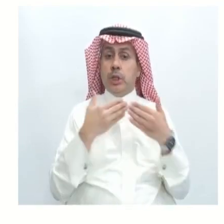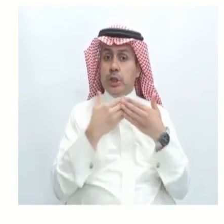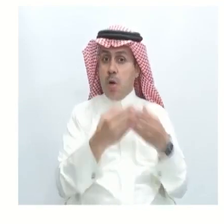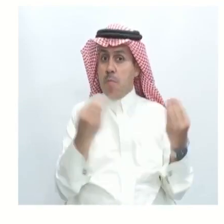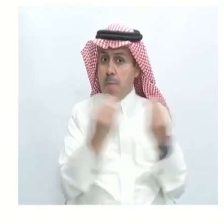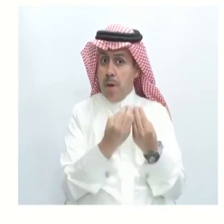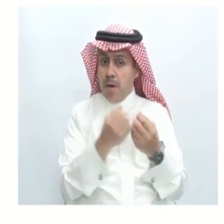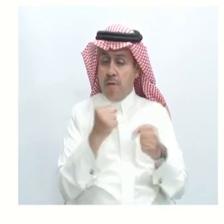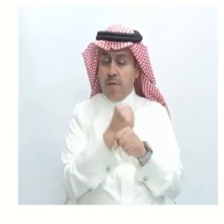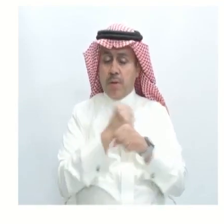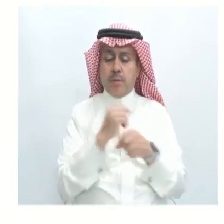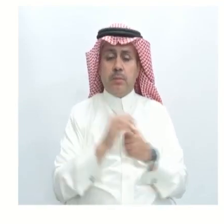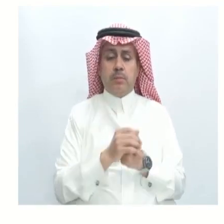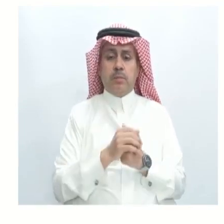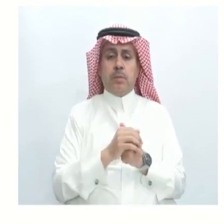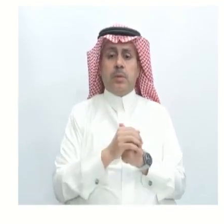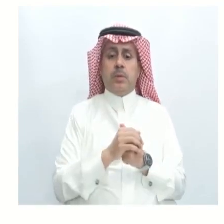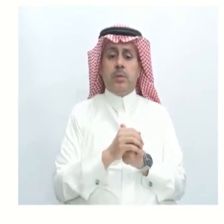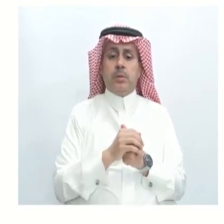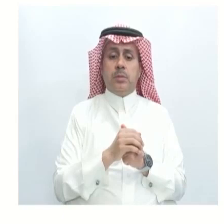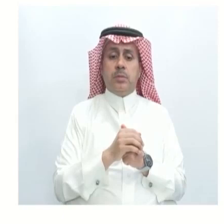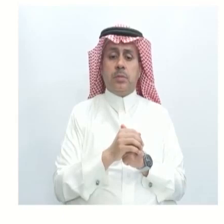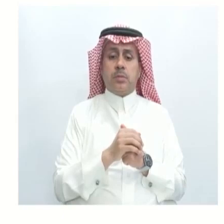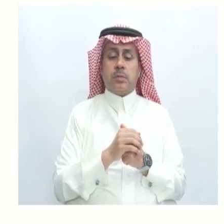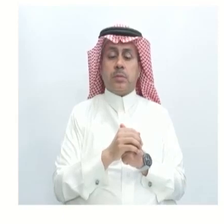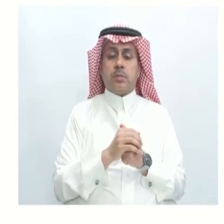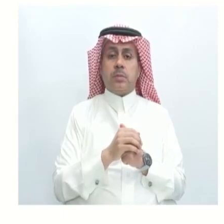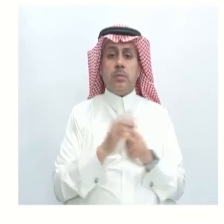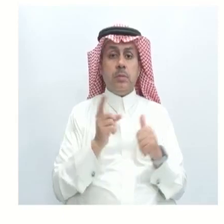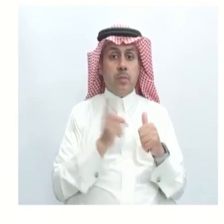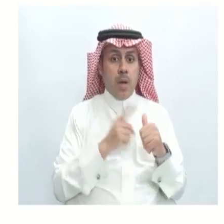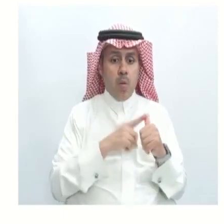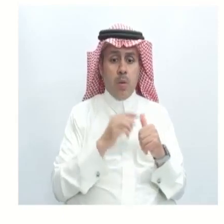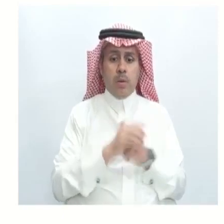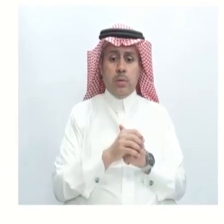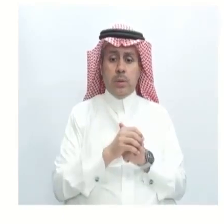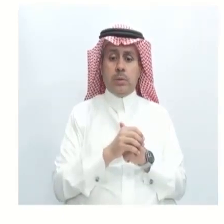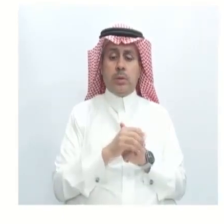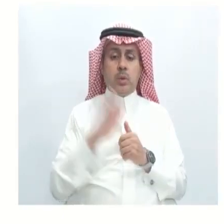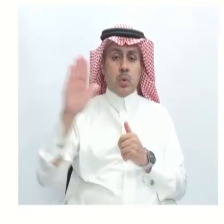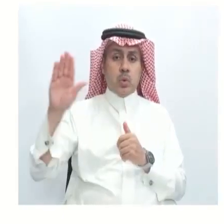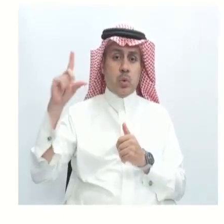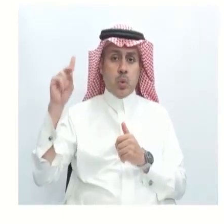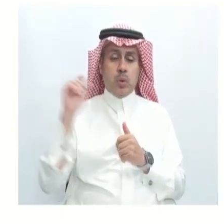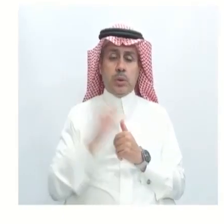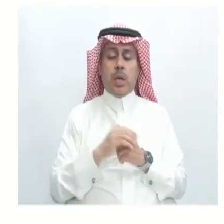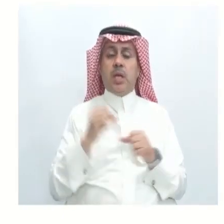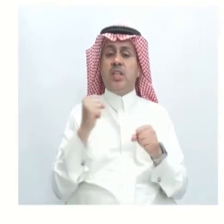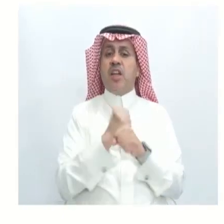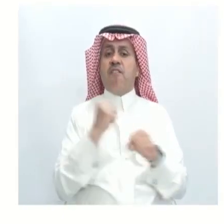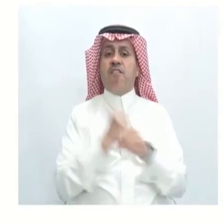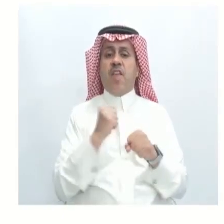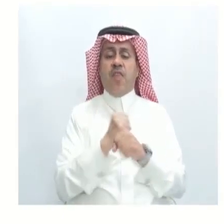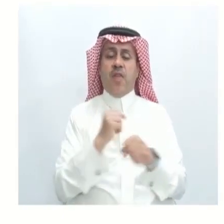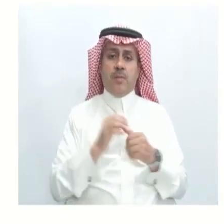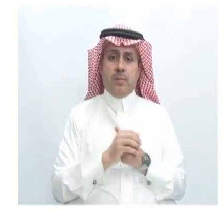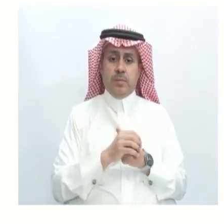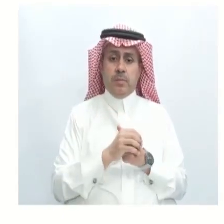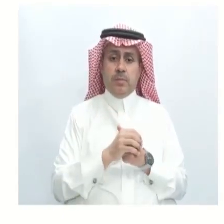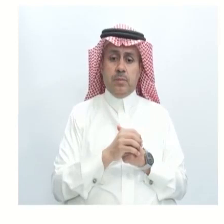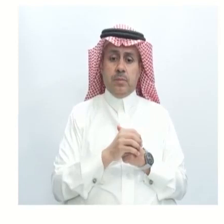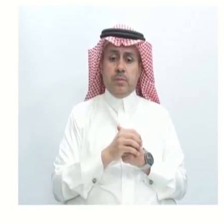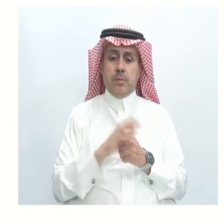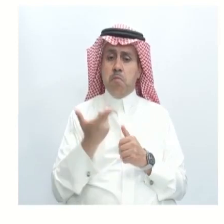لاداء مهامها وايجاز ذلك فيما يلي اولا السلطه التنفيذيه ما هي